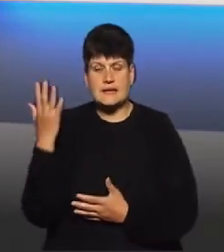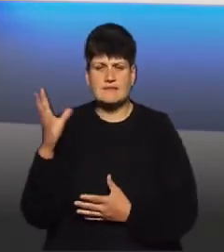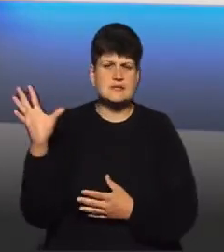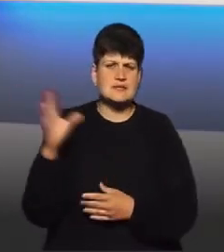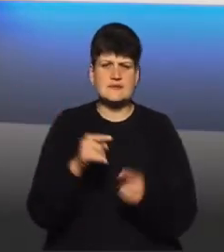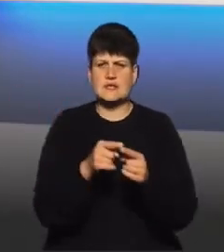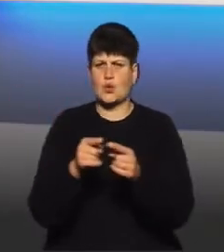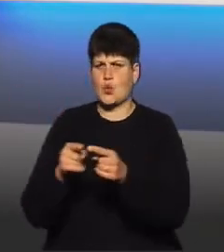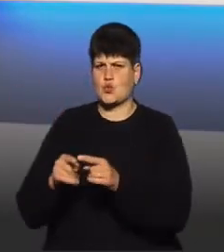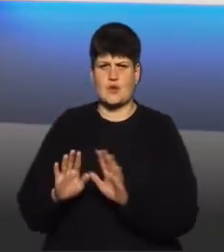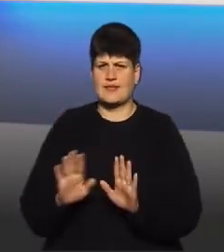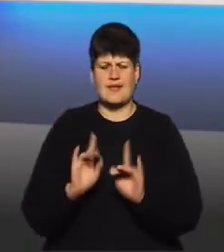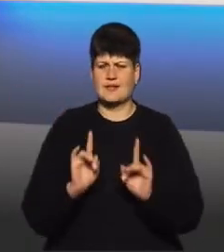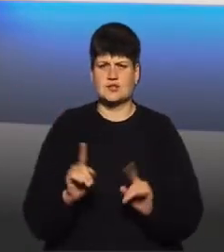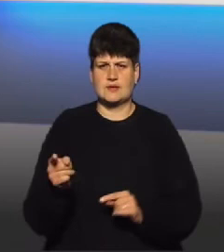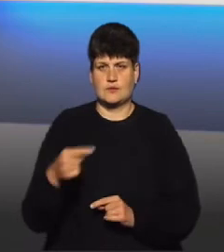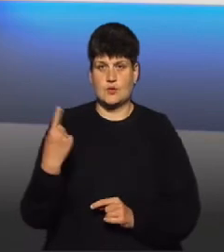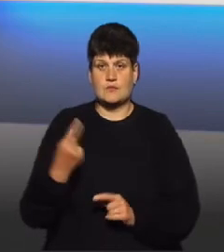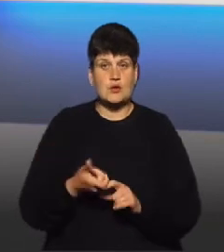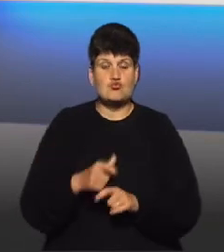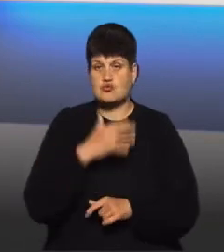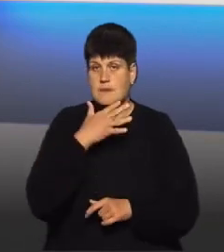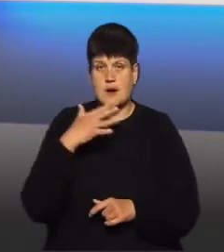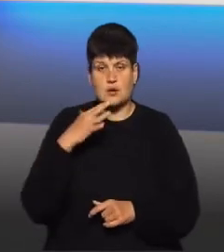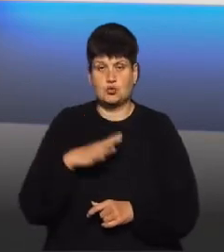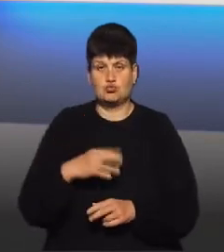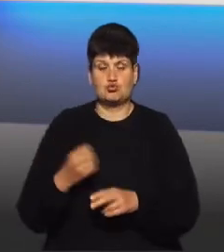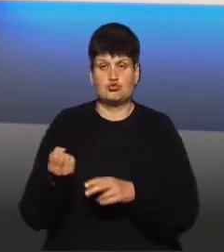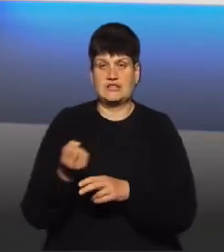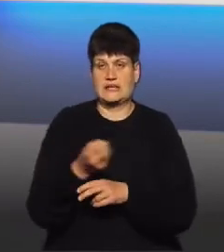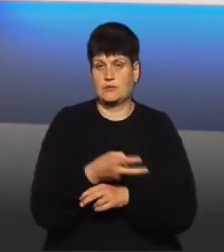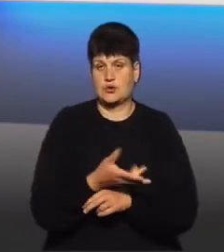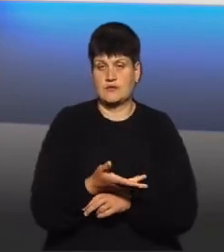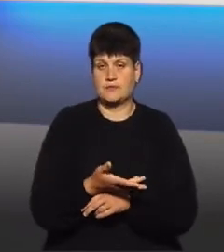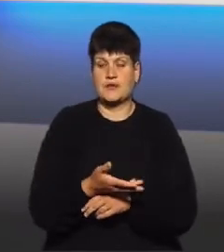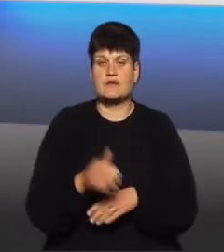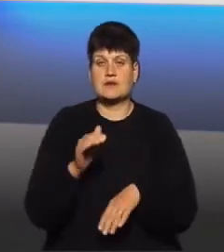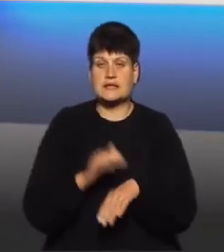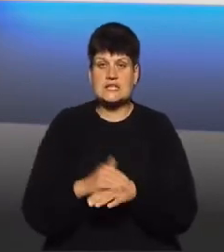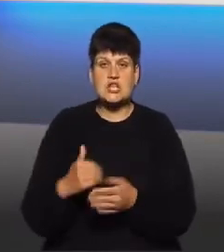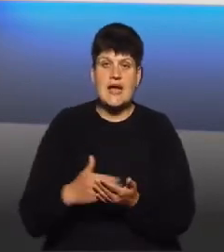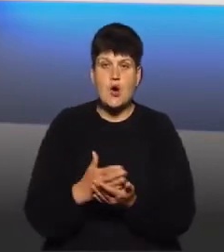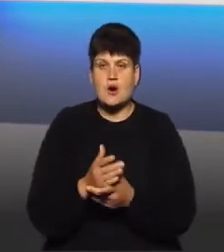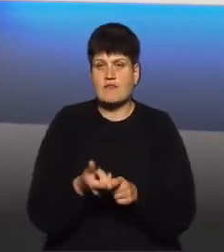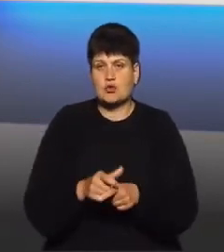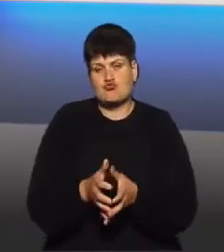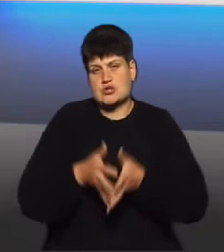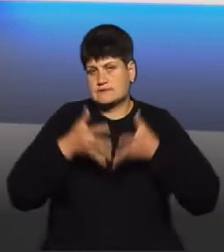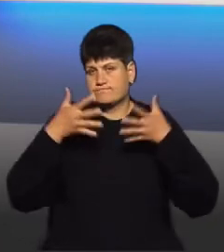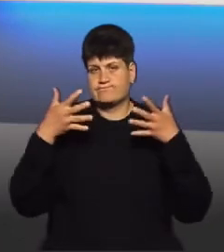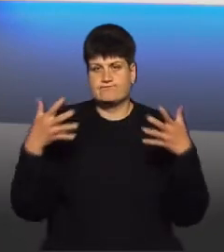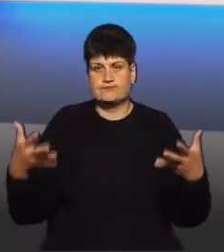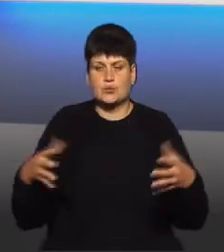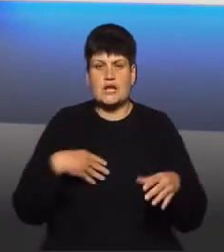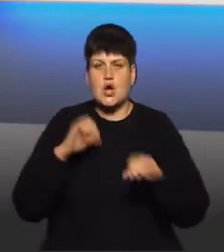з Тернопільщини, де дуже багато було депортованих. По суті, географія дуже широка і були розкидані по всій Україні.